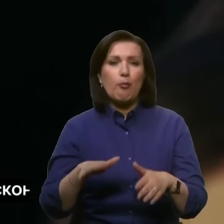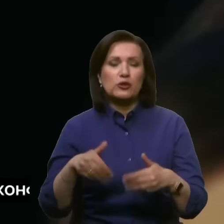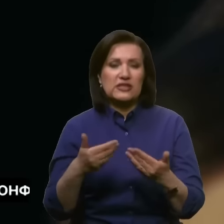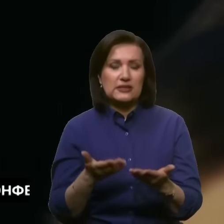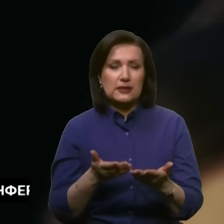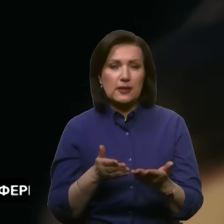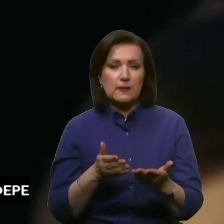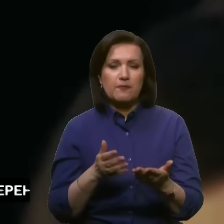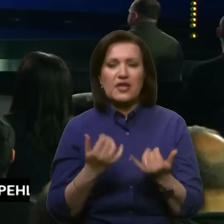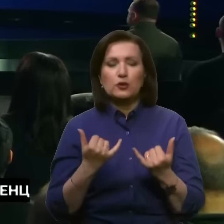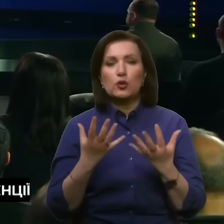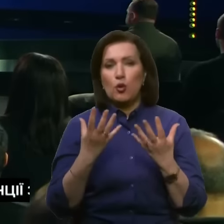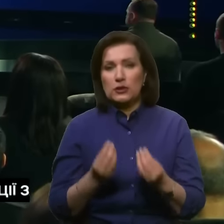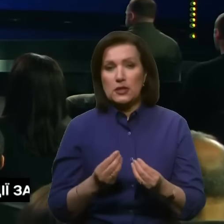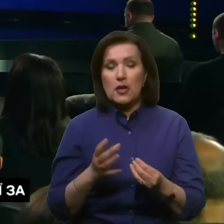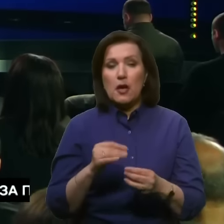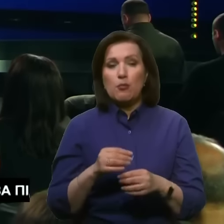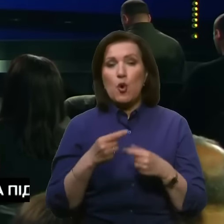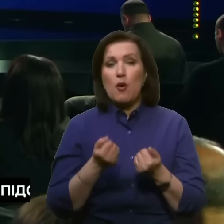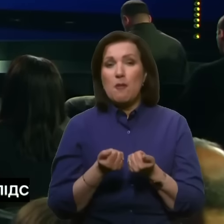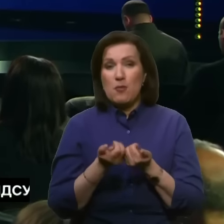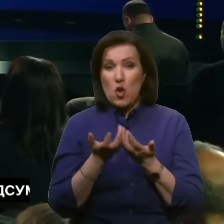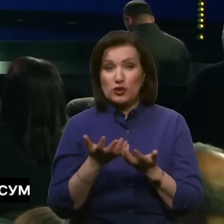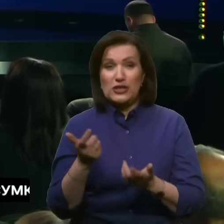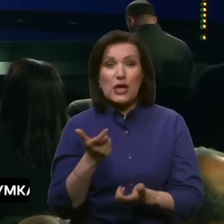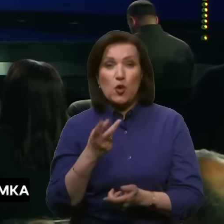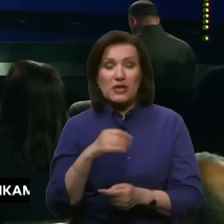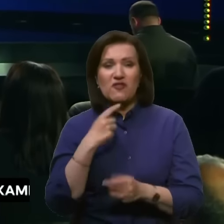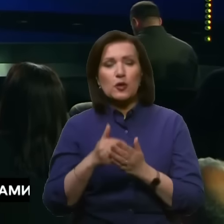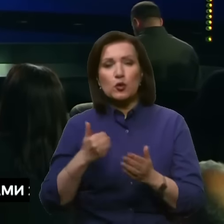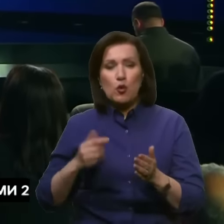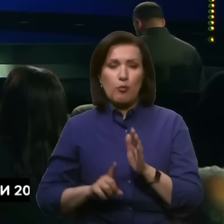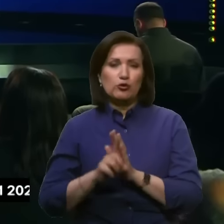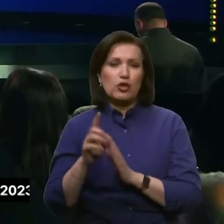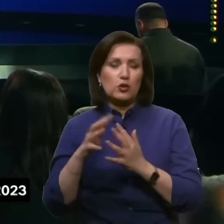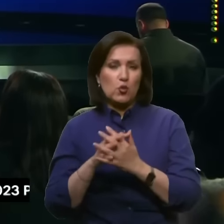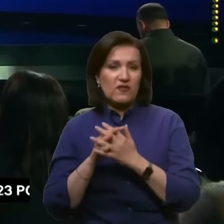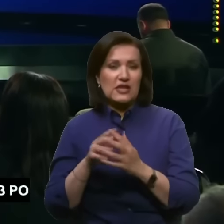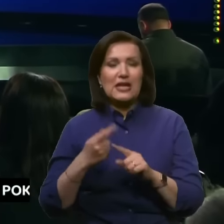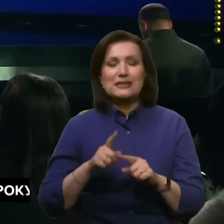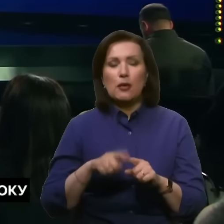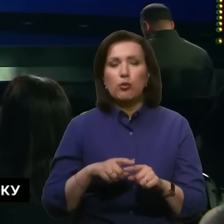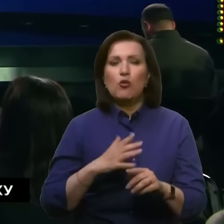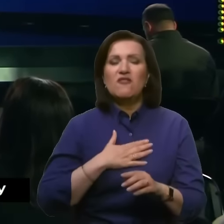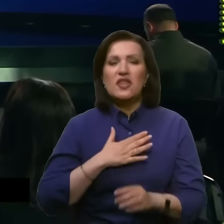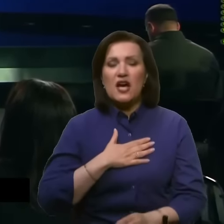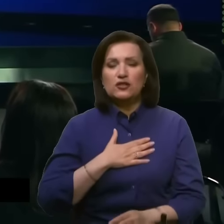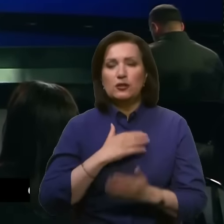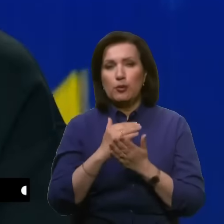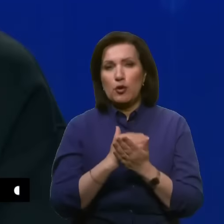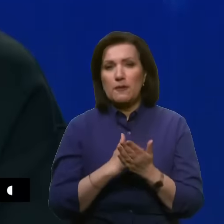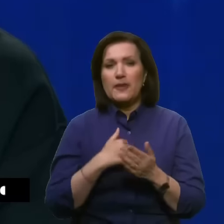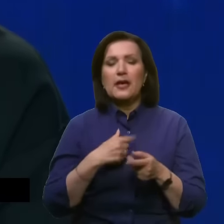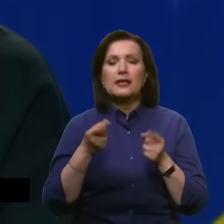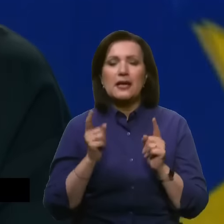пропозиціях сьогодення. Про множинне громадянство я говорив ще до початку повномасштабної війни. Це було в нашій програмі.